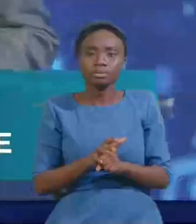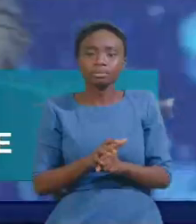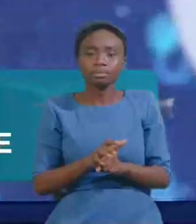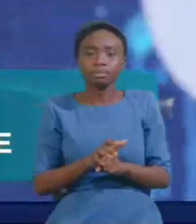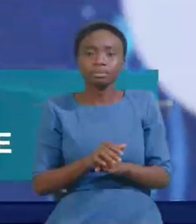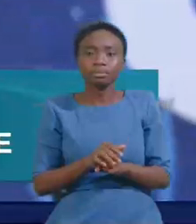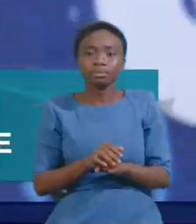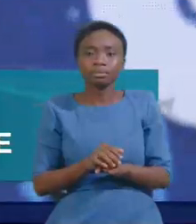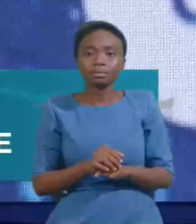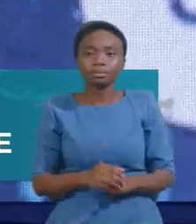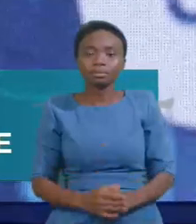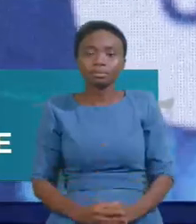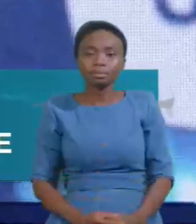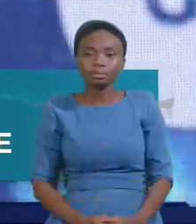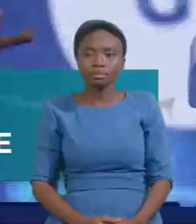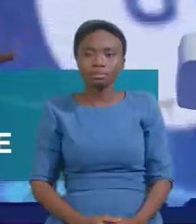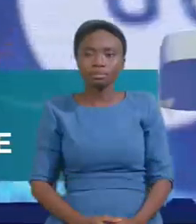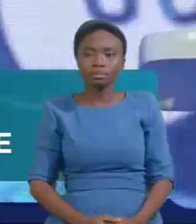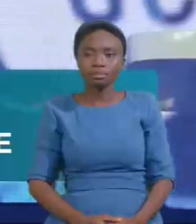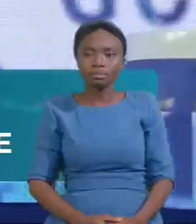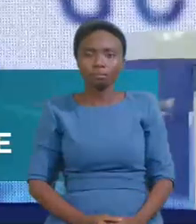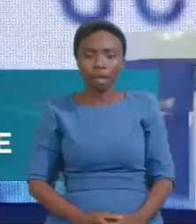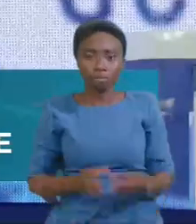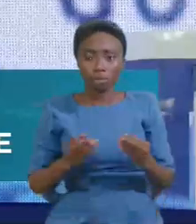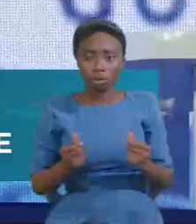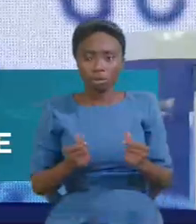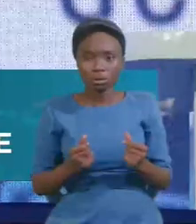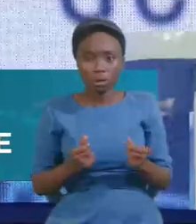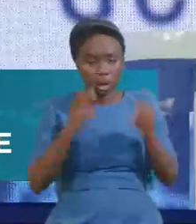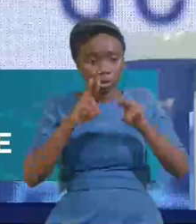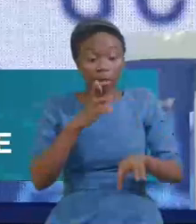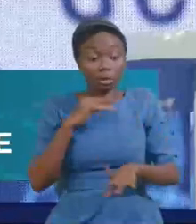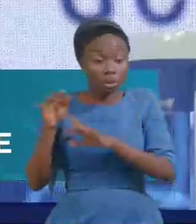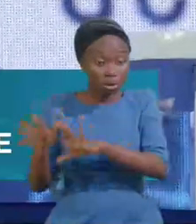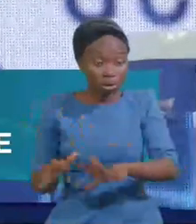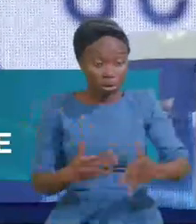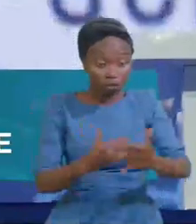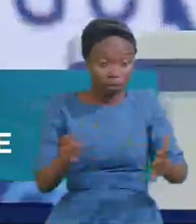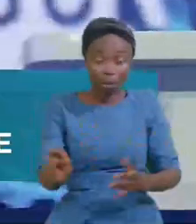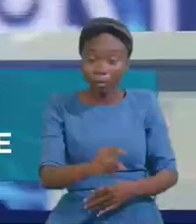Les enfants d'Israël étaient sortis de l'Égypte et ils voulaient aller sur la terre promise.